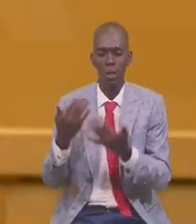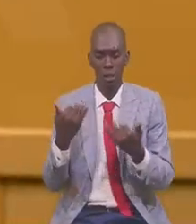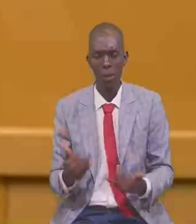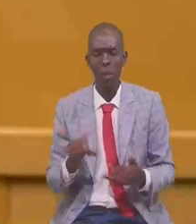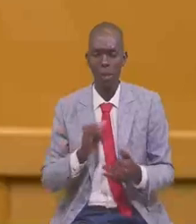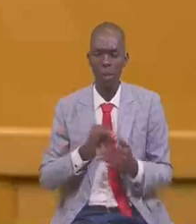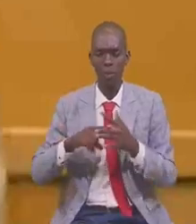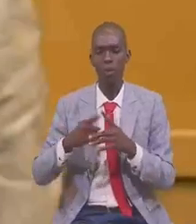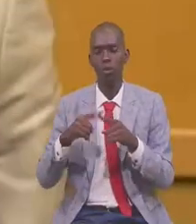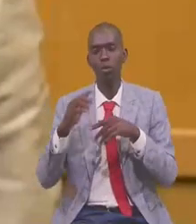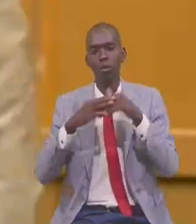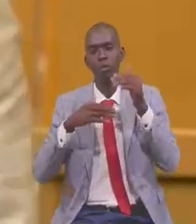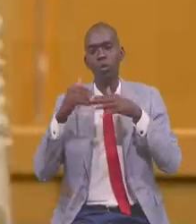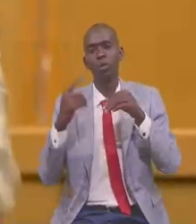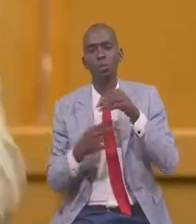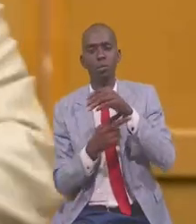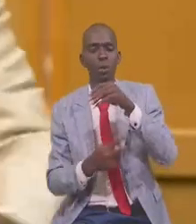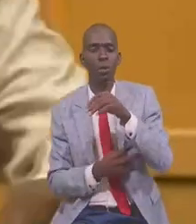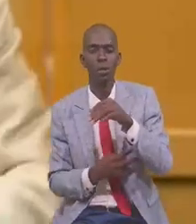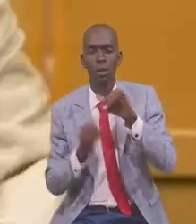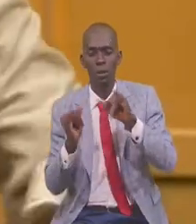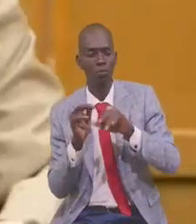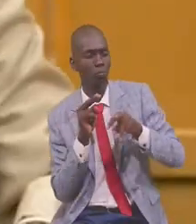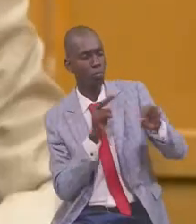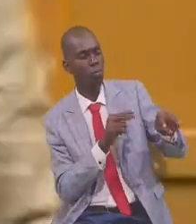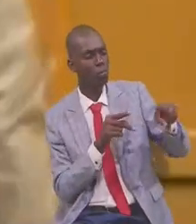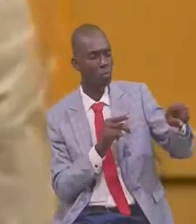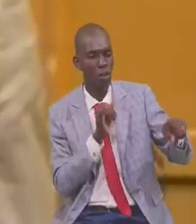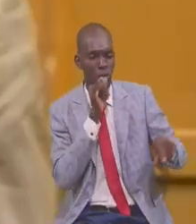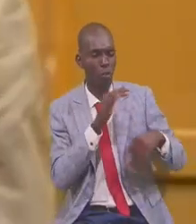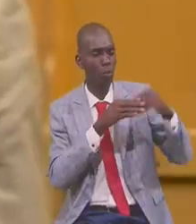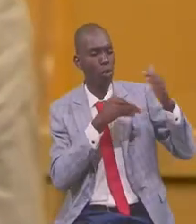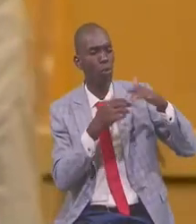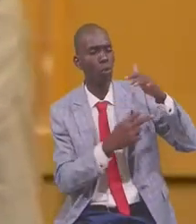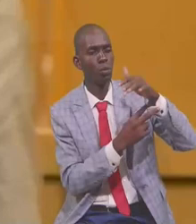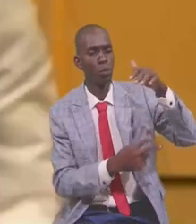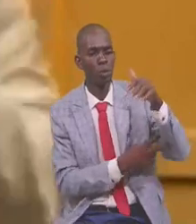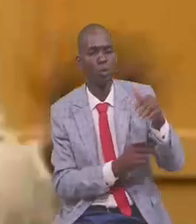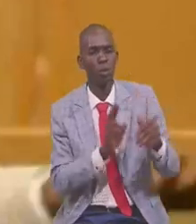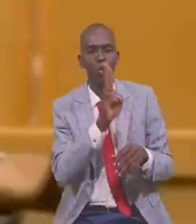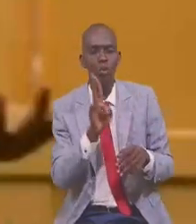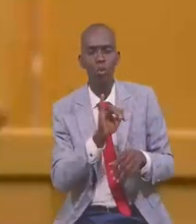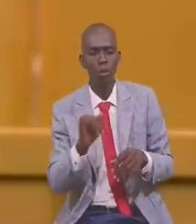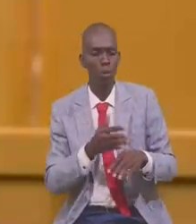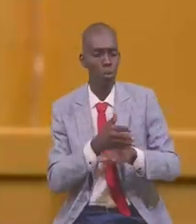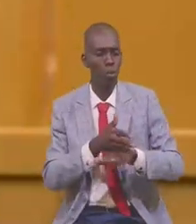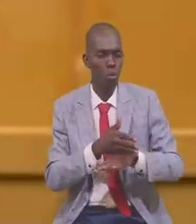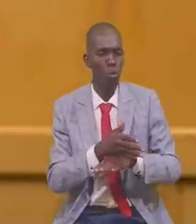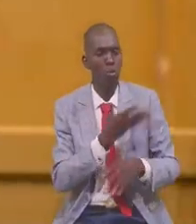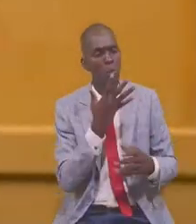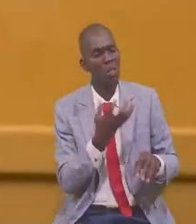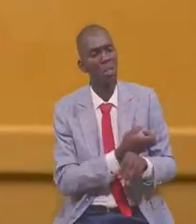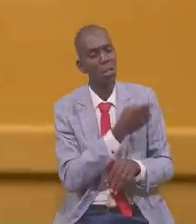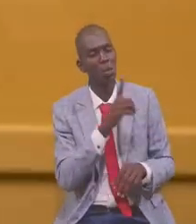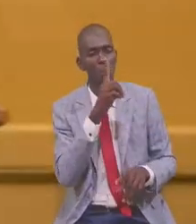Alors, il construit le pont. S'il met des bois, et ça va le prendre un mois. Peut-être moi, je vais construire un pont. Ça